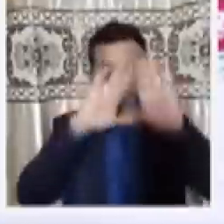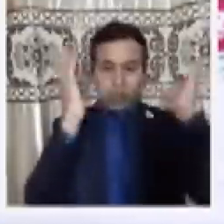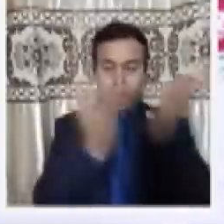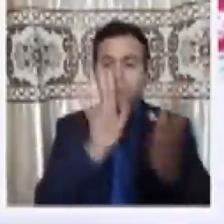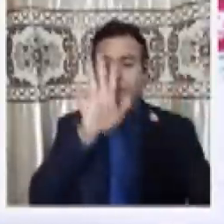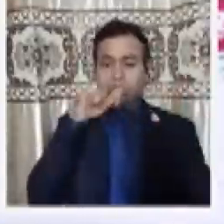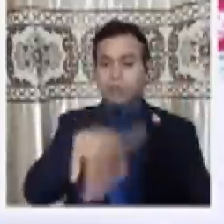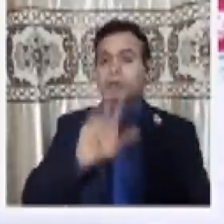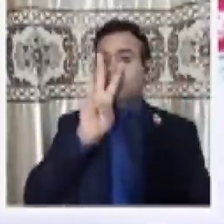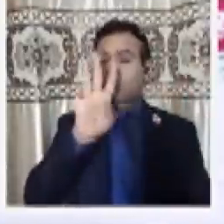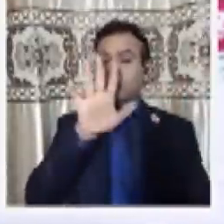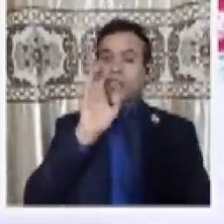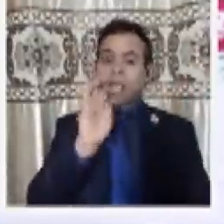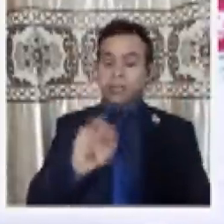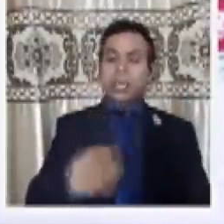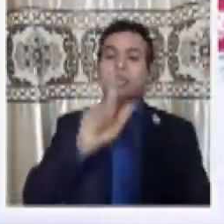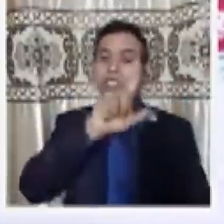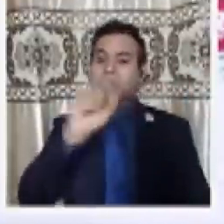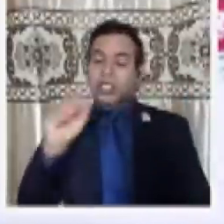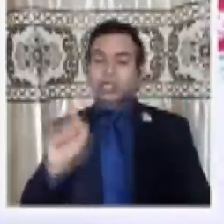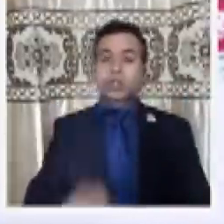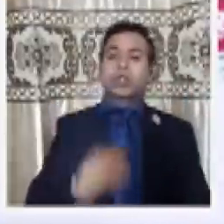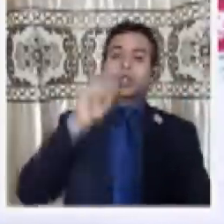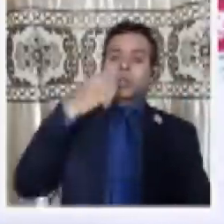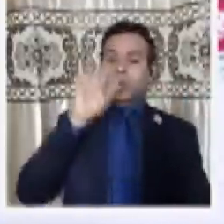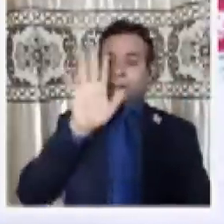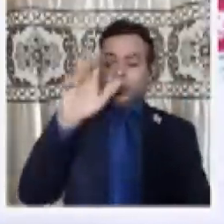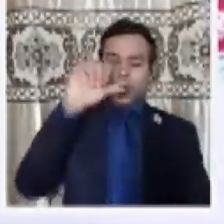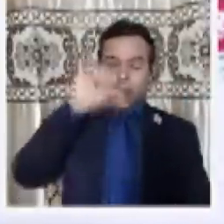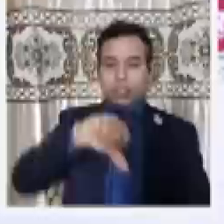3,419 জন এবং এ পর্যন্ত মৃত্যুবরণ করেছেন